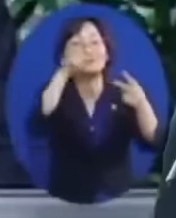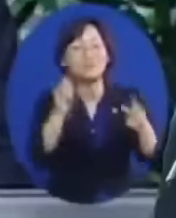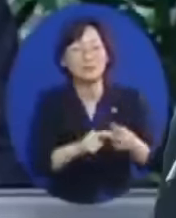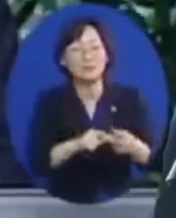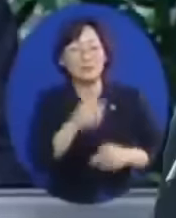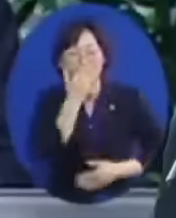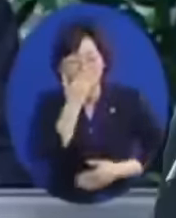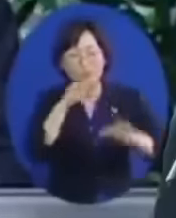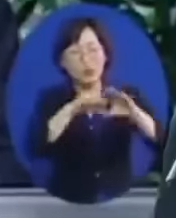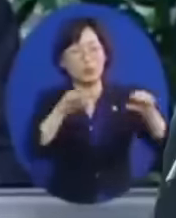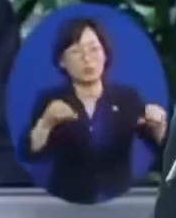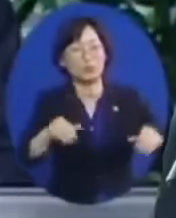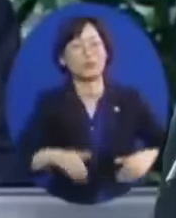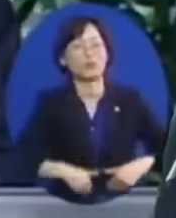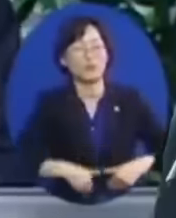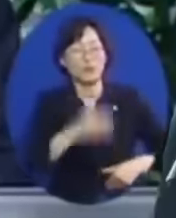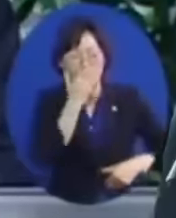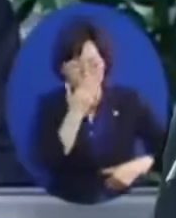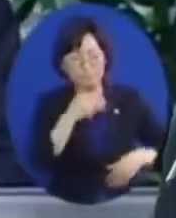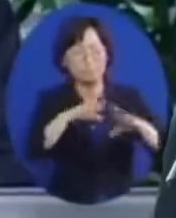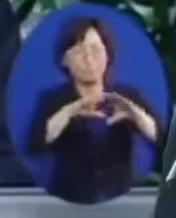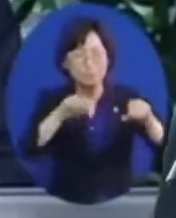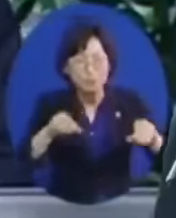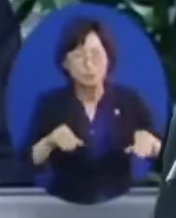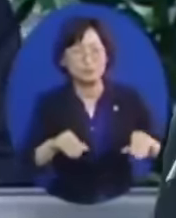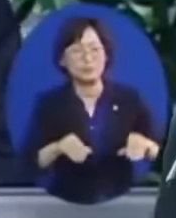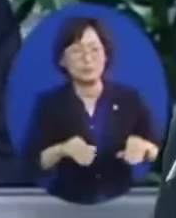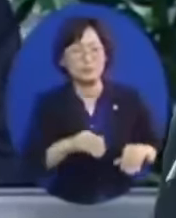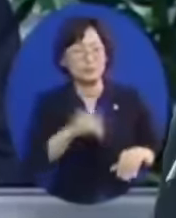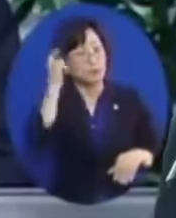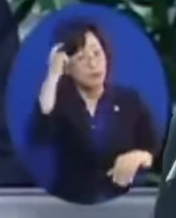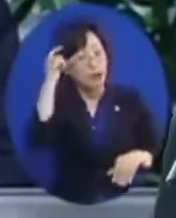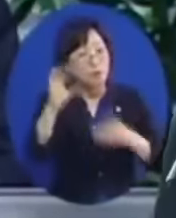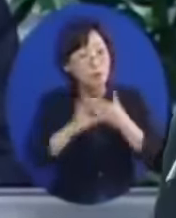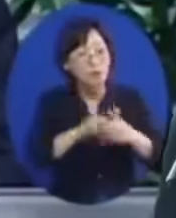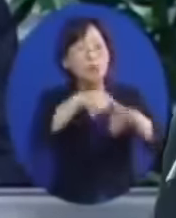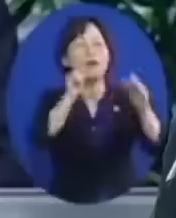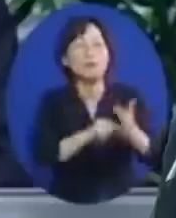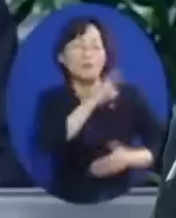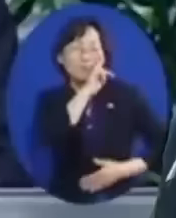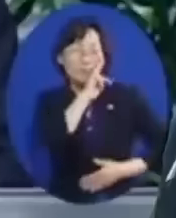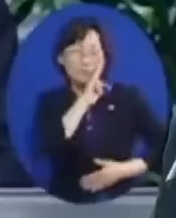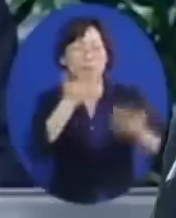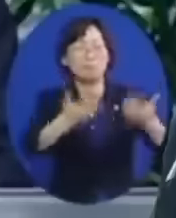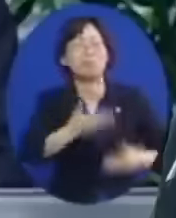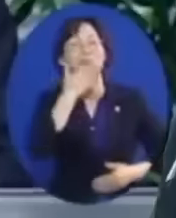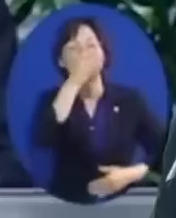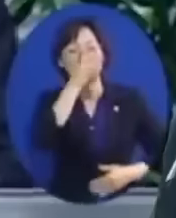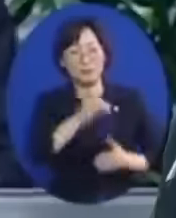온유하고 겸손해야지 온유하고 겸손해야지 그렇게 하면은 마음의 평안을 얻을 수가 있습니다.